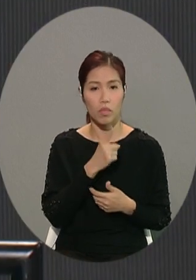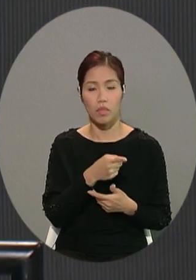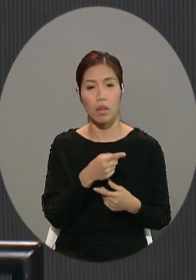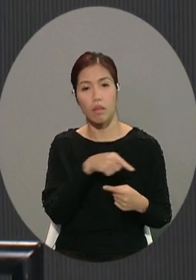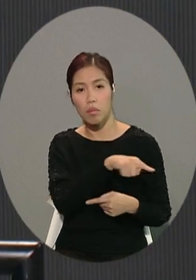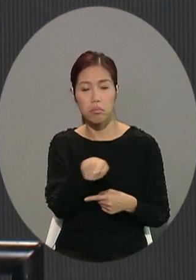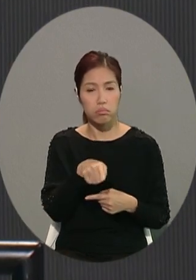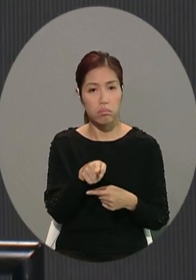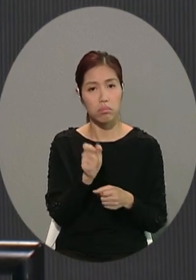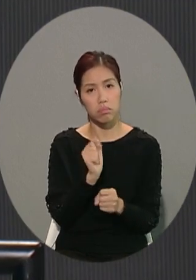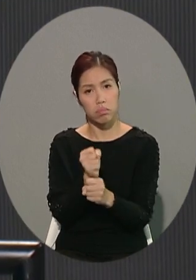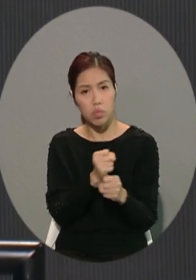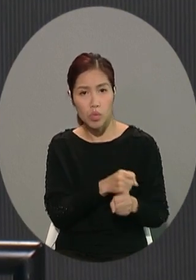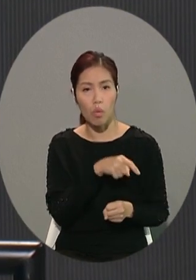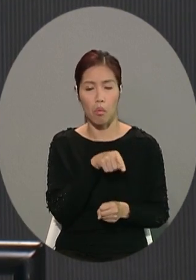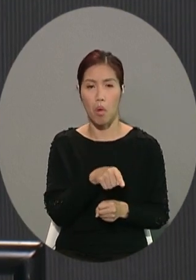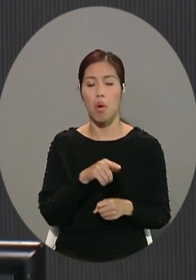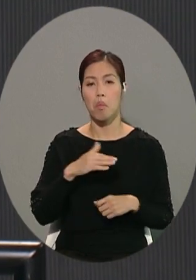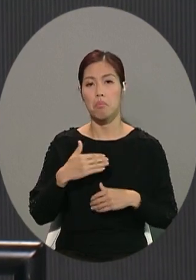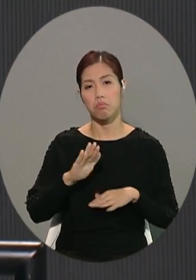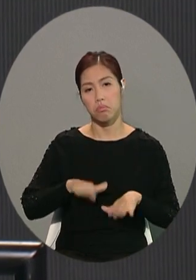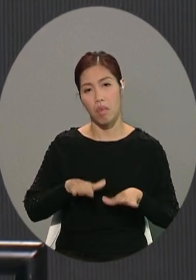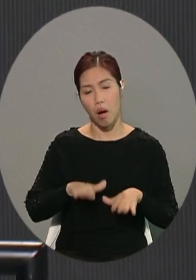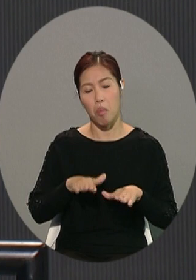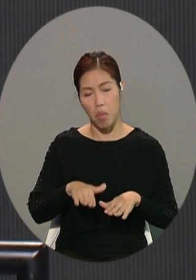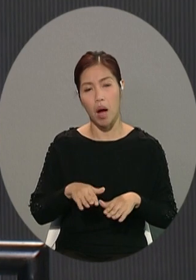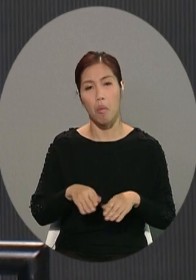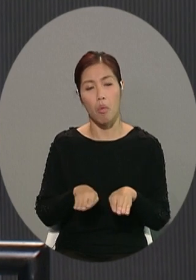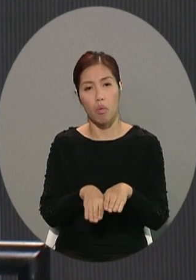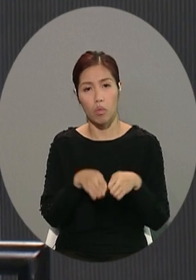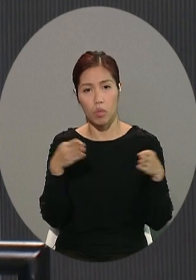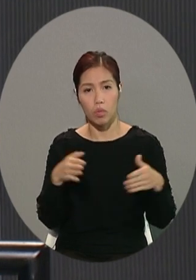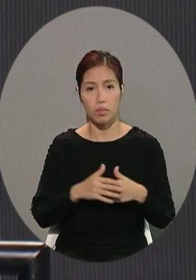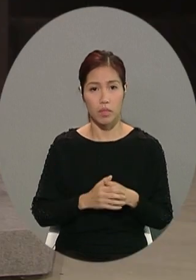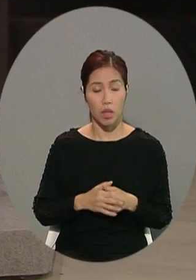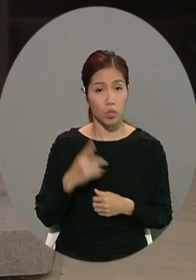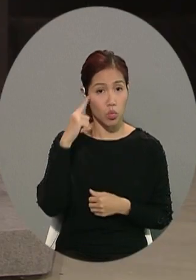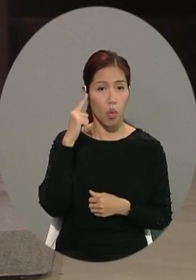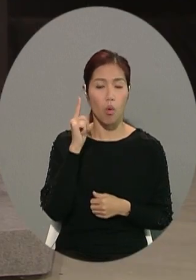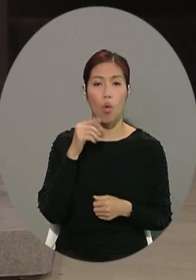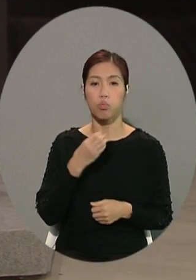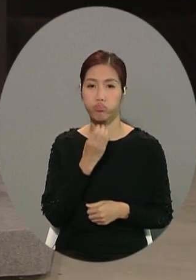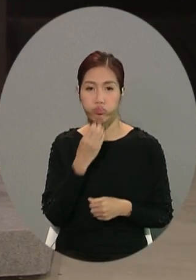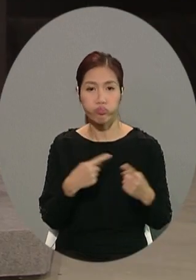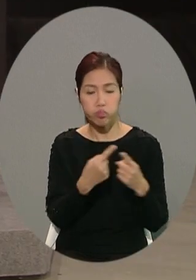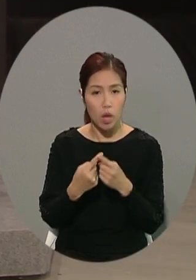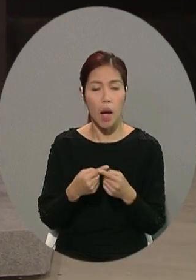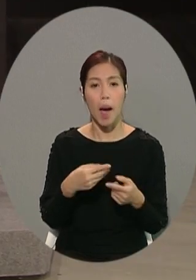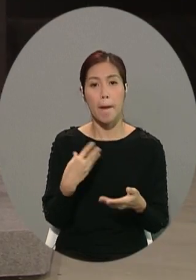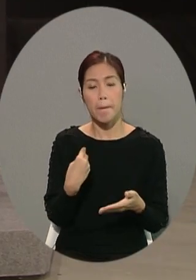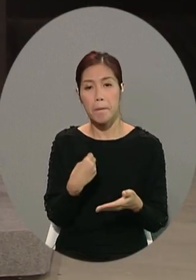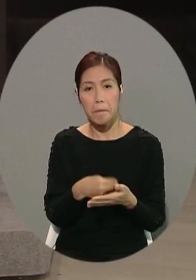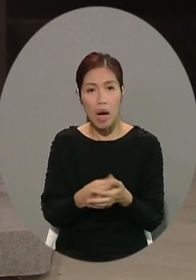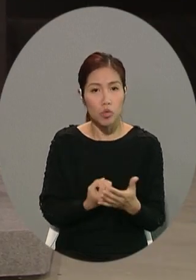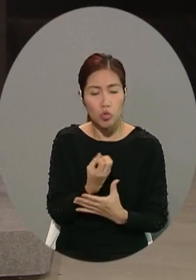开始做的时候呢，他才慢慢走出来做。那他说呢要帮这个东涌居民呢可以买便宜送，不用挨